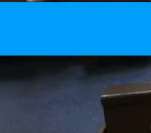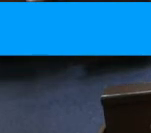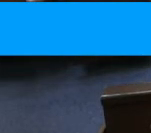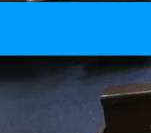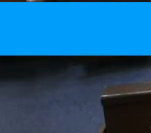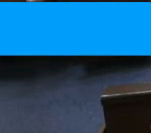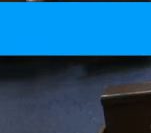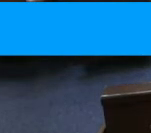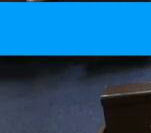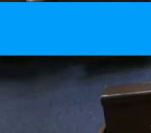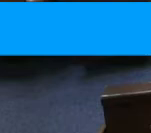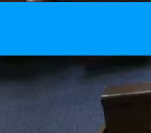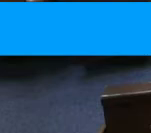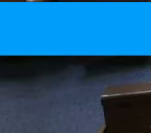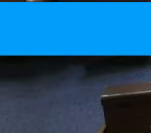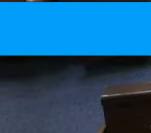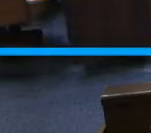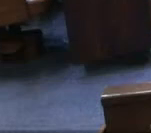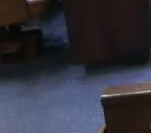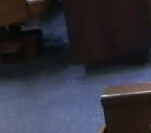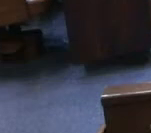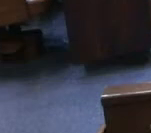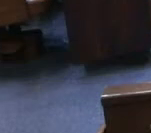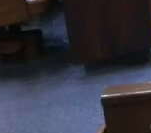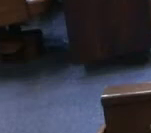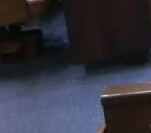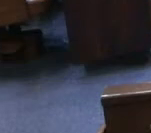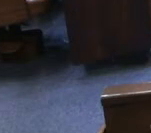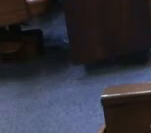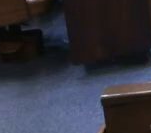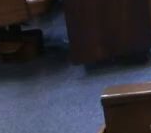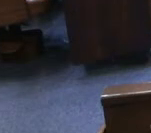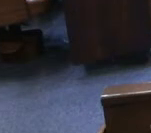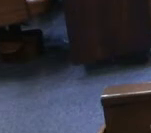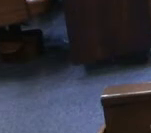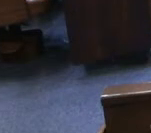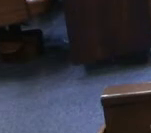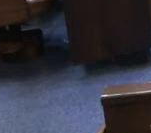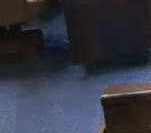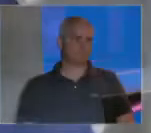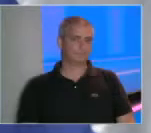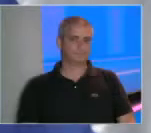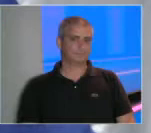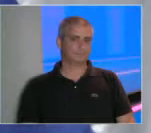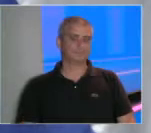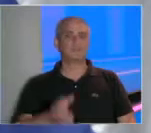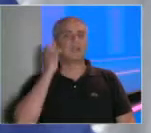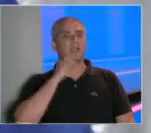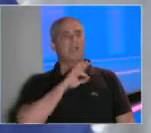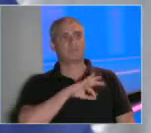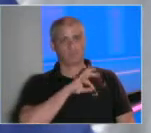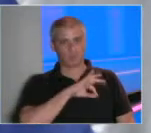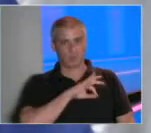הידרדרות לזנות, אתה יודע, ממש ההתבטאות... בוא נראה, אתה יודע מה, הכנו את זה, הבה ונראה זאת, הנה. בוא נראה. אביגדור